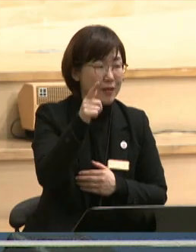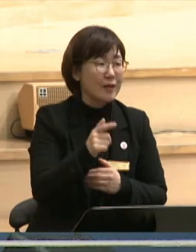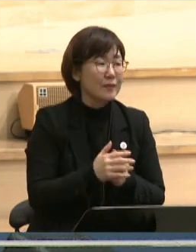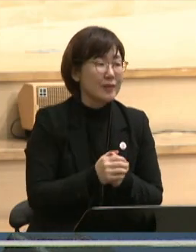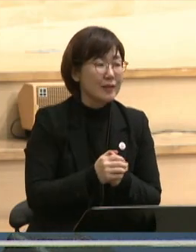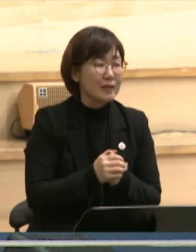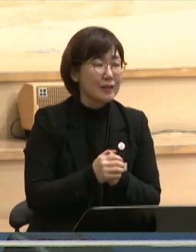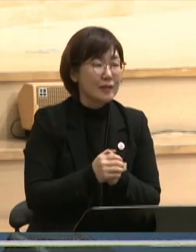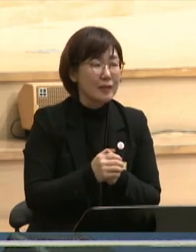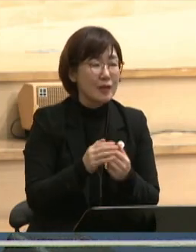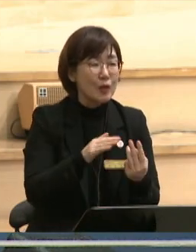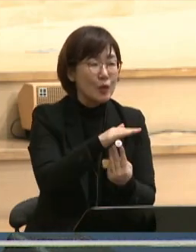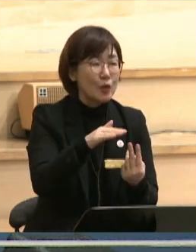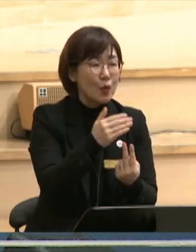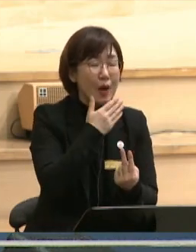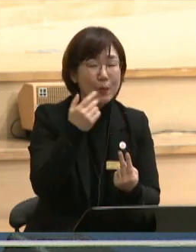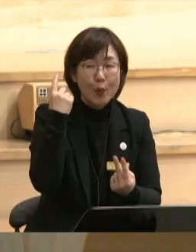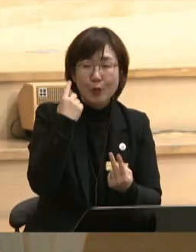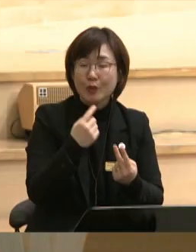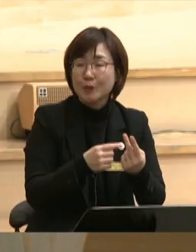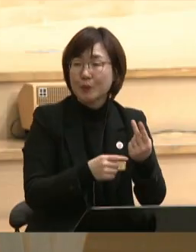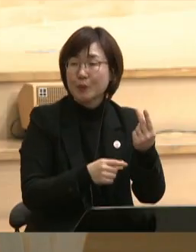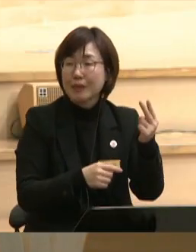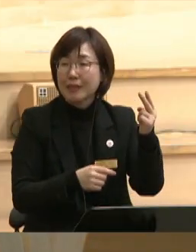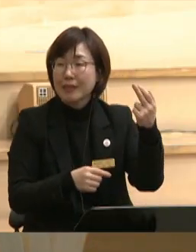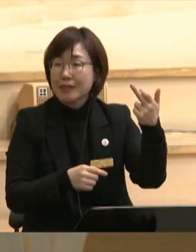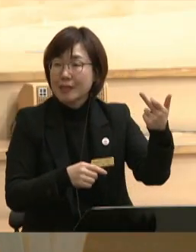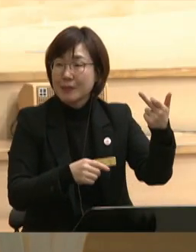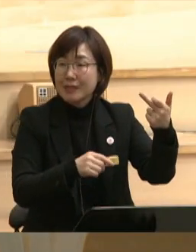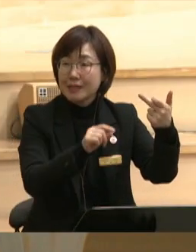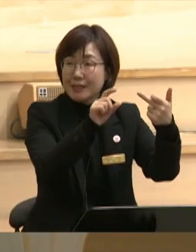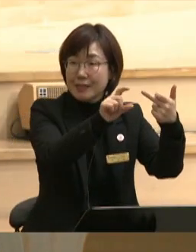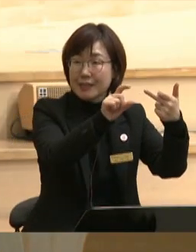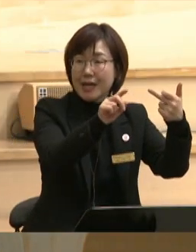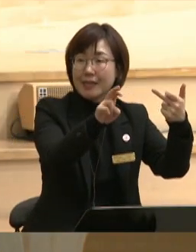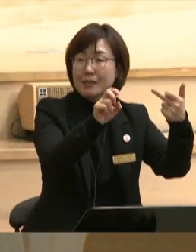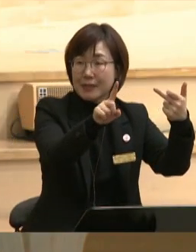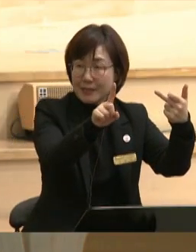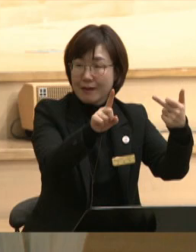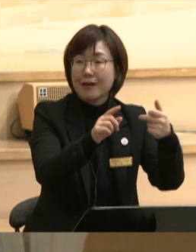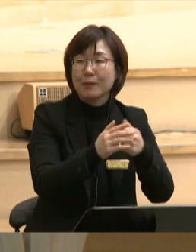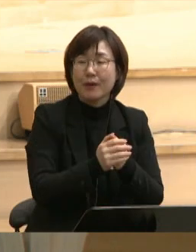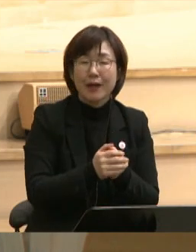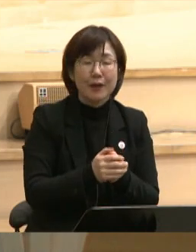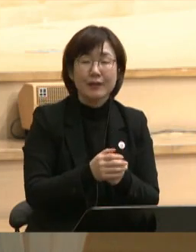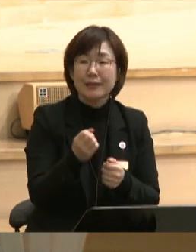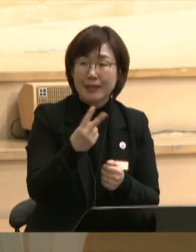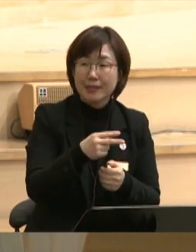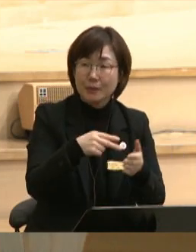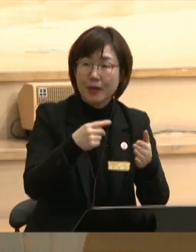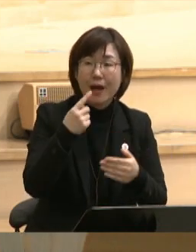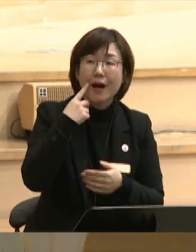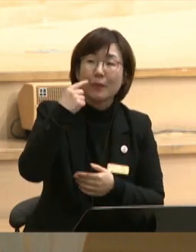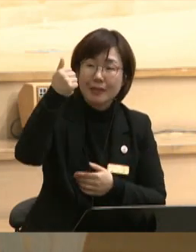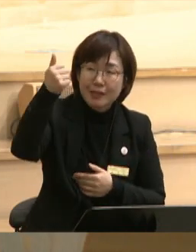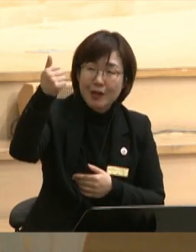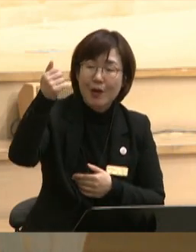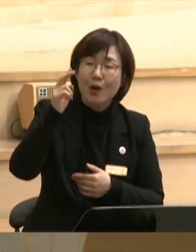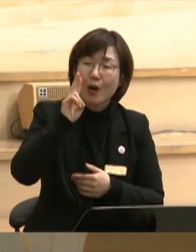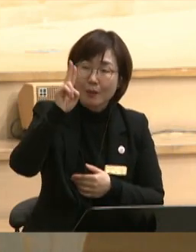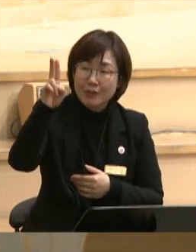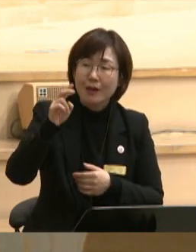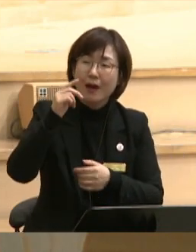요한복음 17장 21절은 그래서 이렇게 우리에게 다시 이야기합니다 우리 다시 한번 읽어볼까요 시작 아버지여